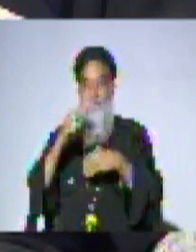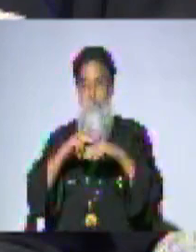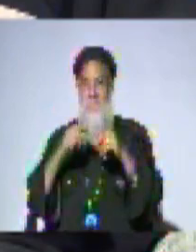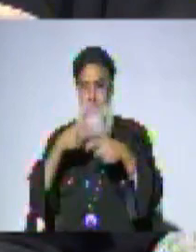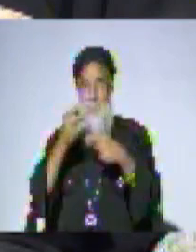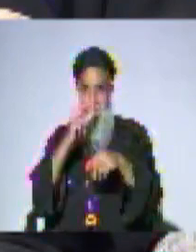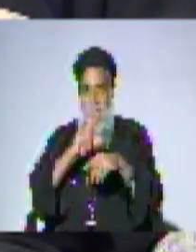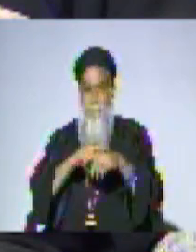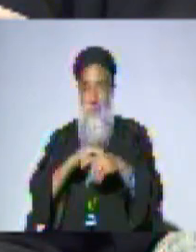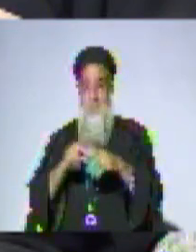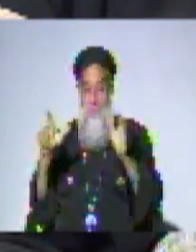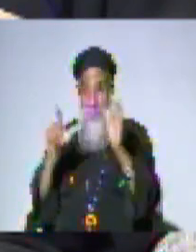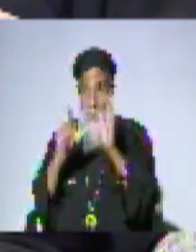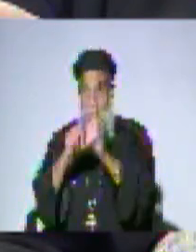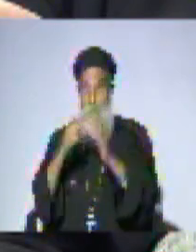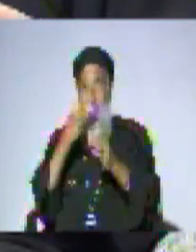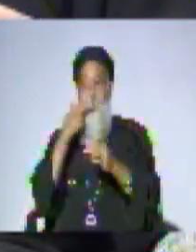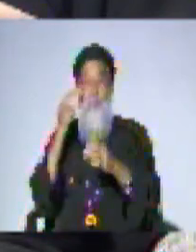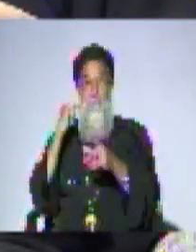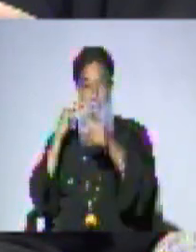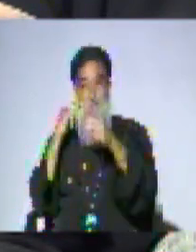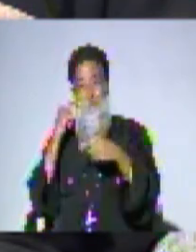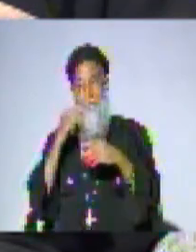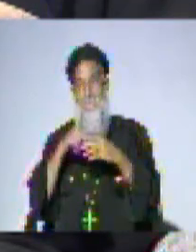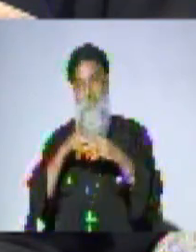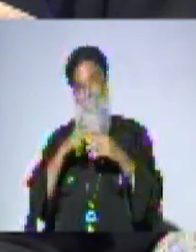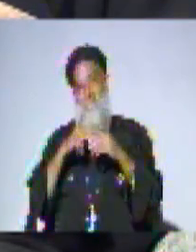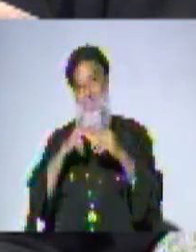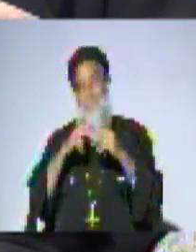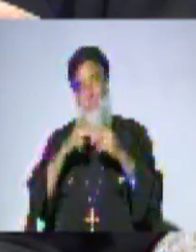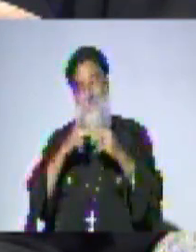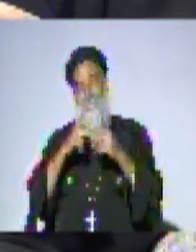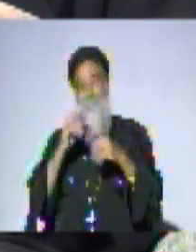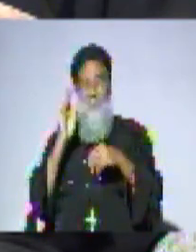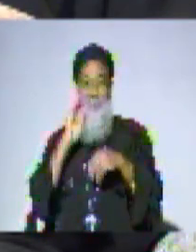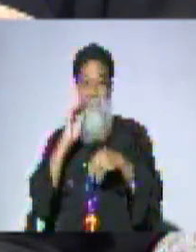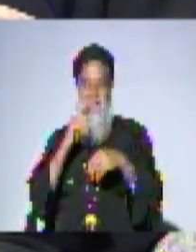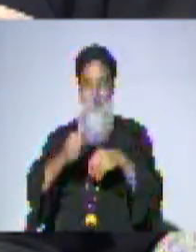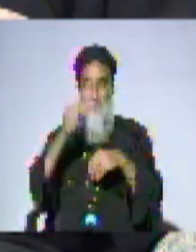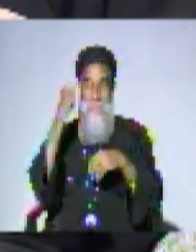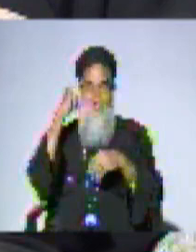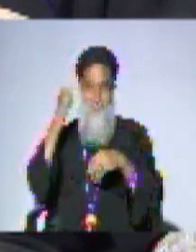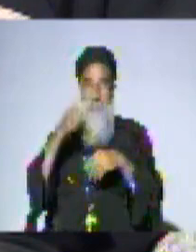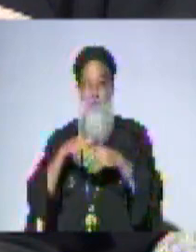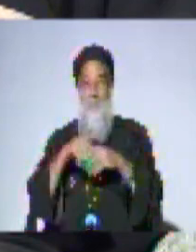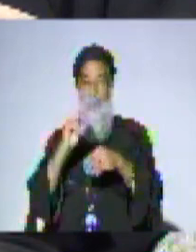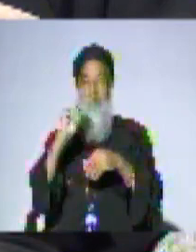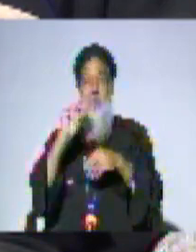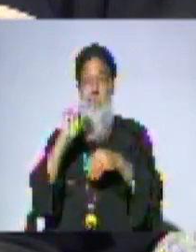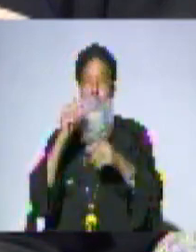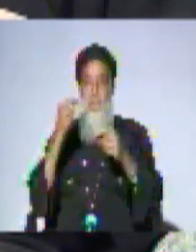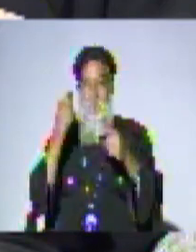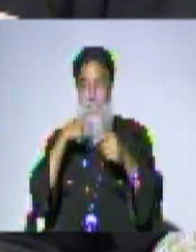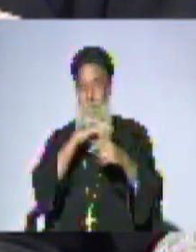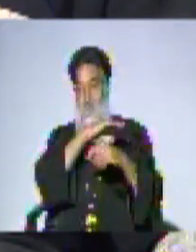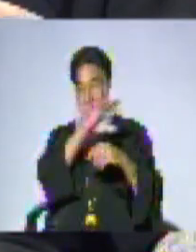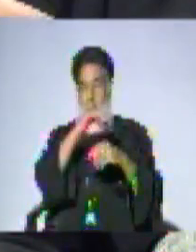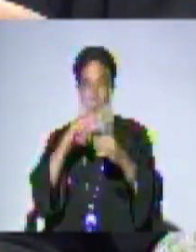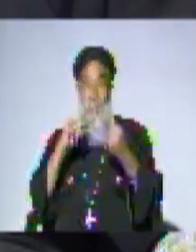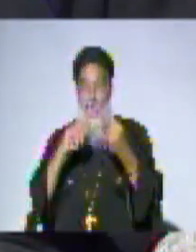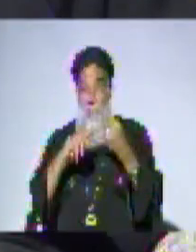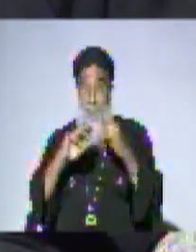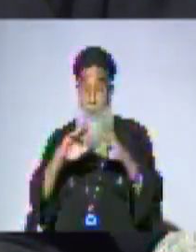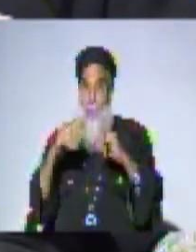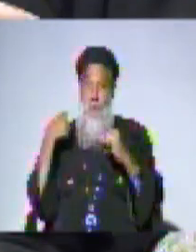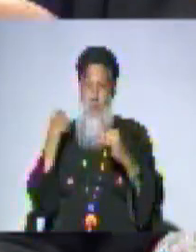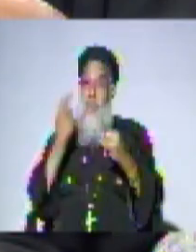كتير، لكن في التكرار يعني أو التكرار يعلم الشطار. هما بيقولوا ببساطة، مش